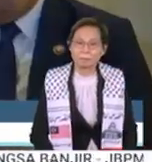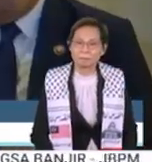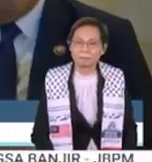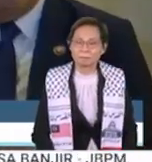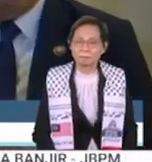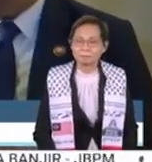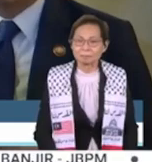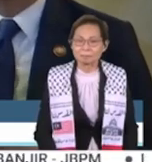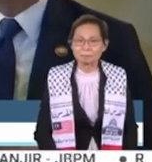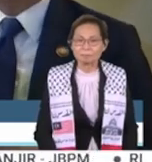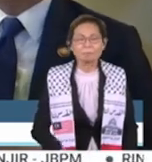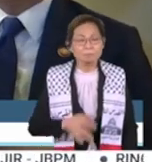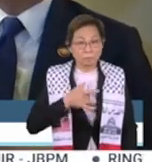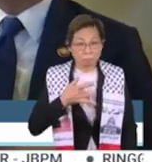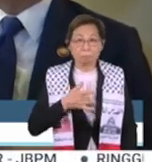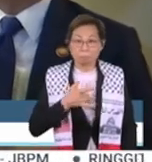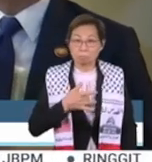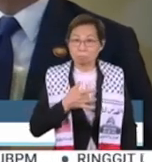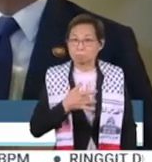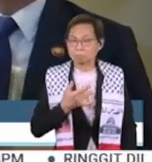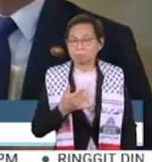Saya rasa